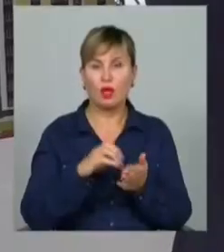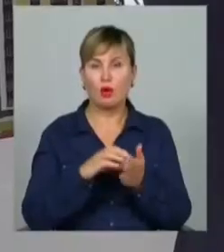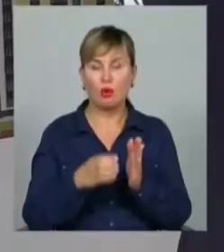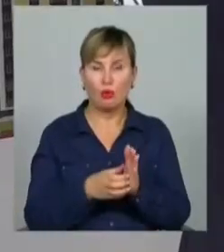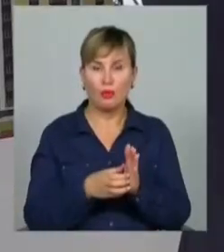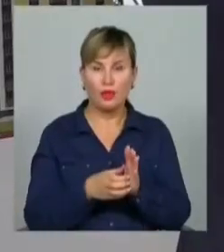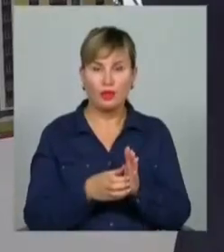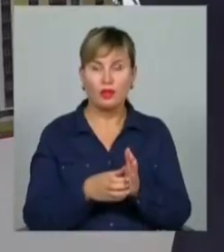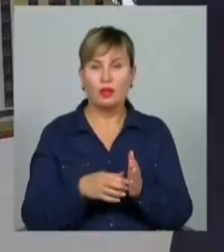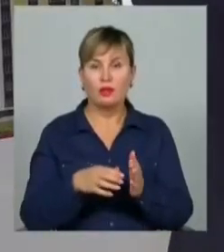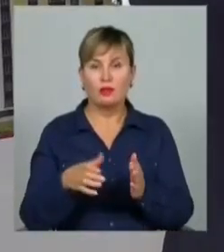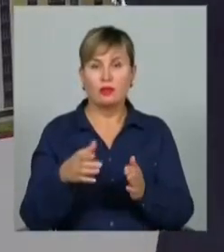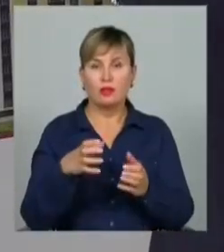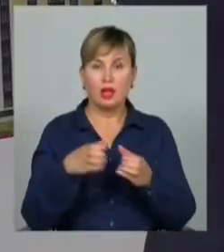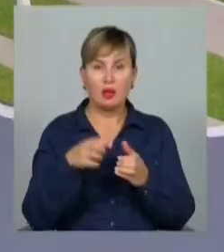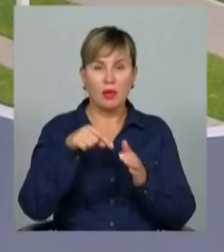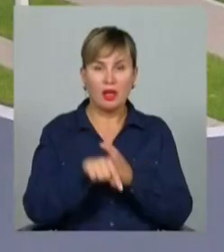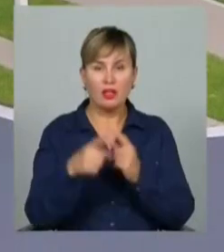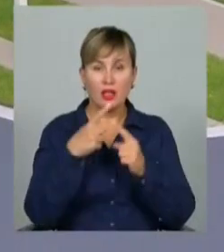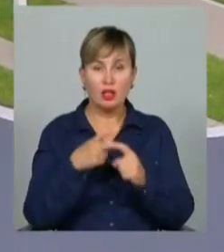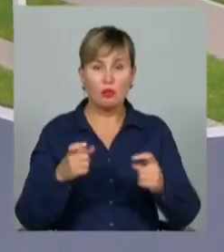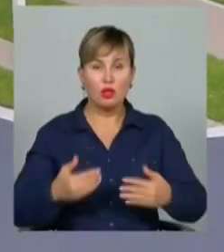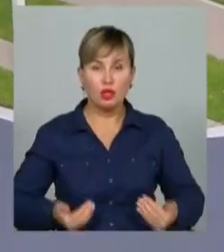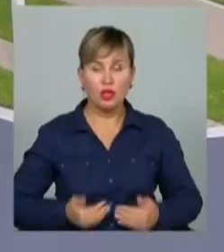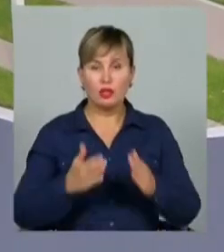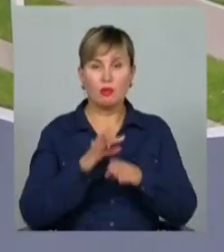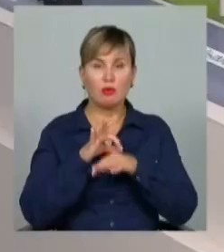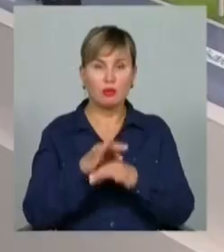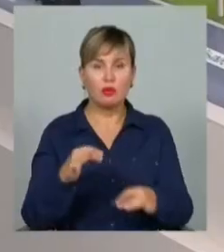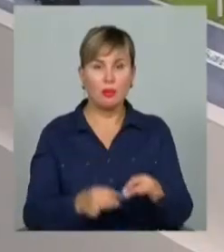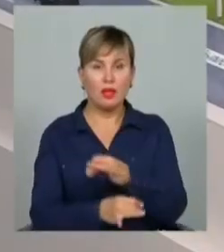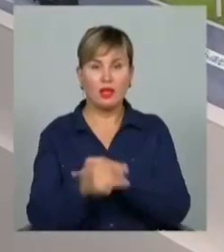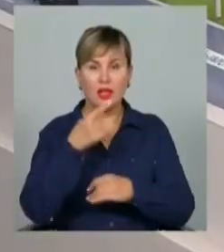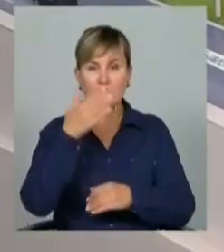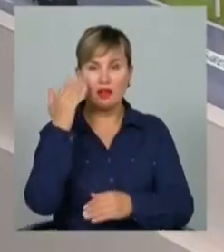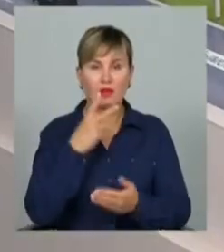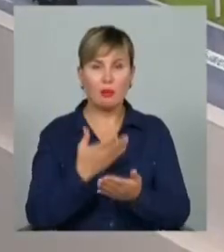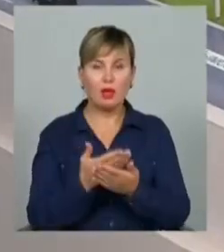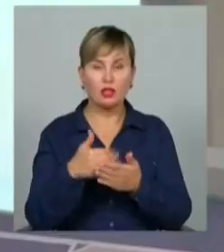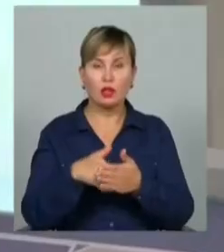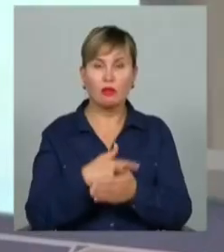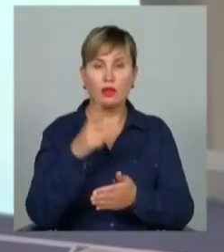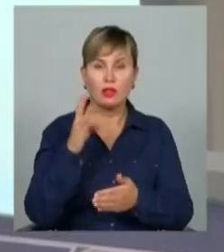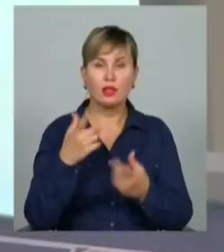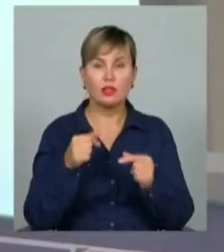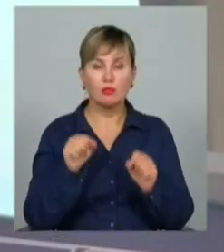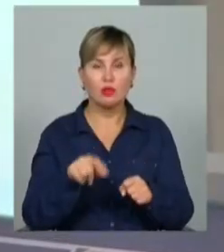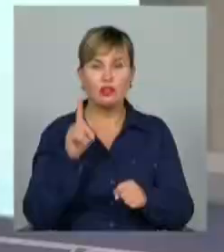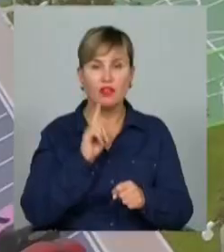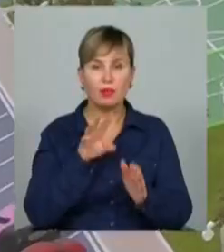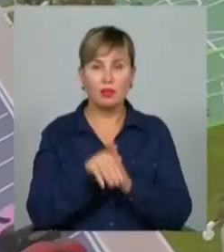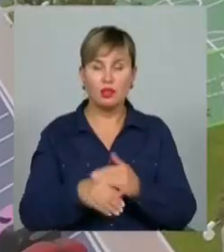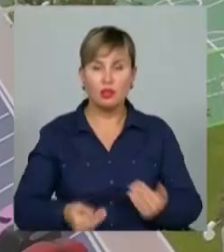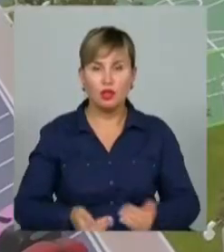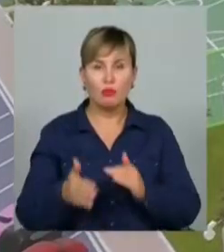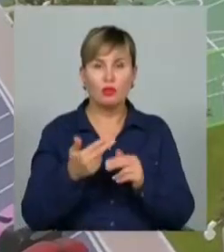тем, в социально-предпринимательской корпорации сообщили, что с жильцами домов ведутся переговоры. Недавно им показали новые квартиры, где они могут временно поселиться,